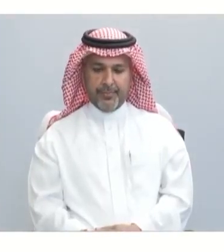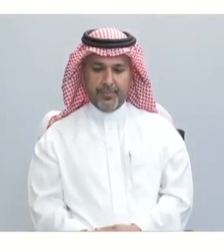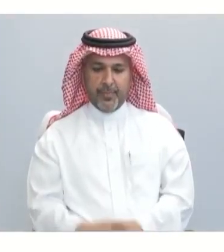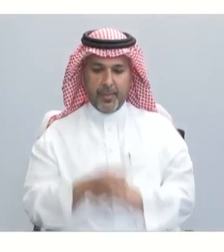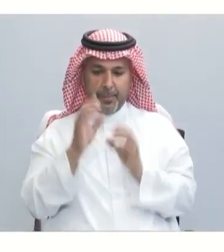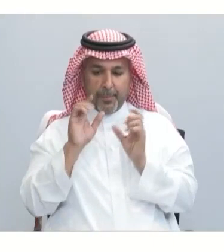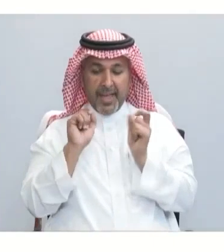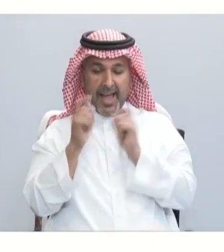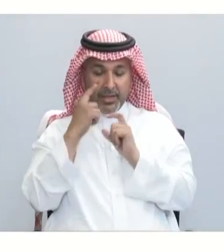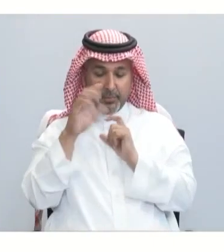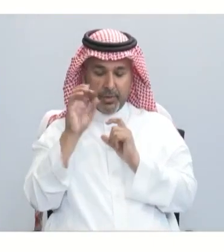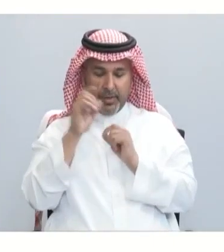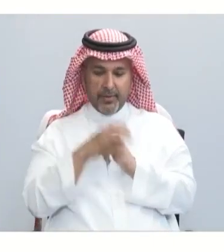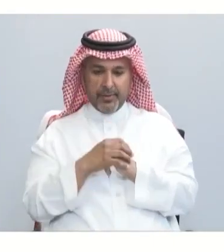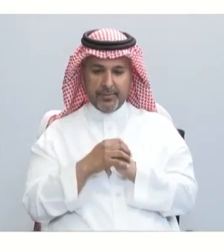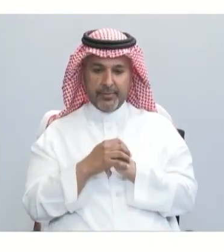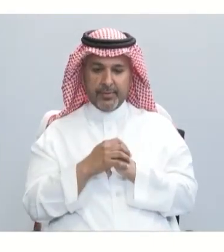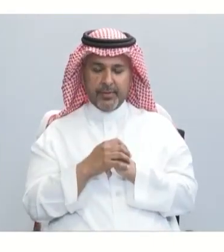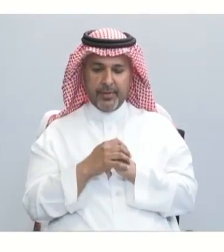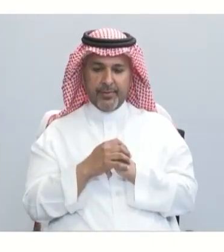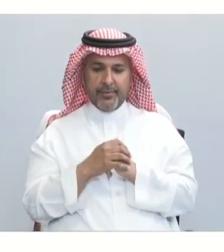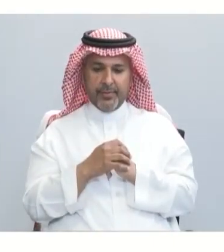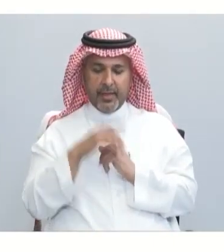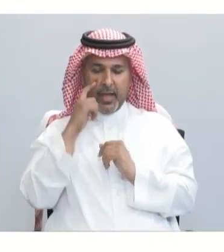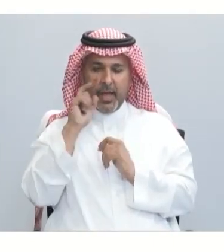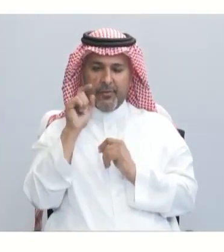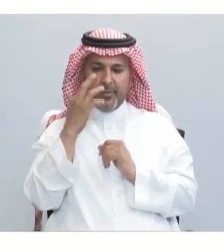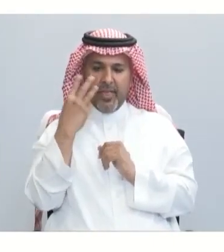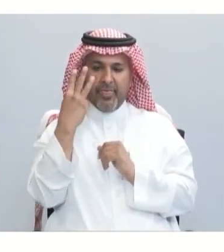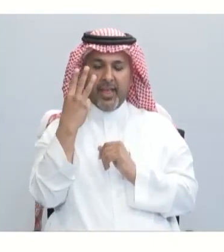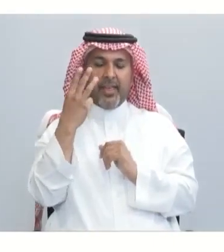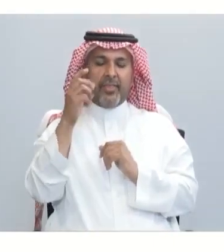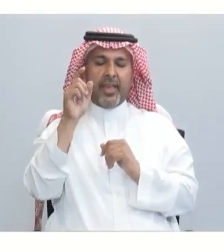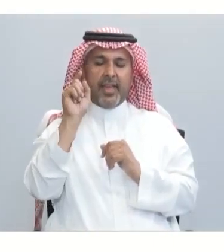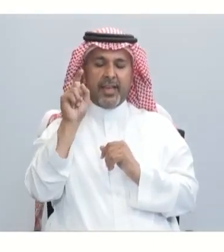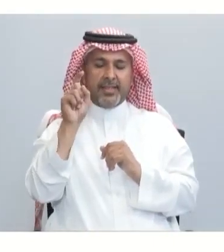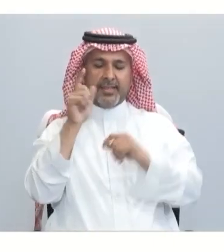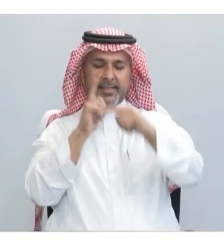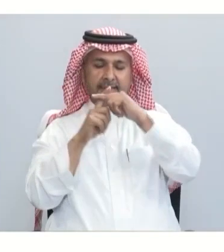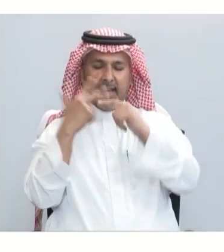اكس كم قيمه شش هي اف اوف اككس اللي هي 3 اكس زائد